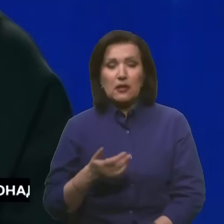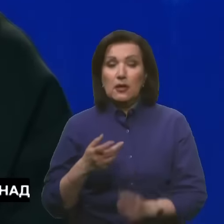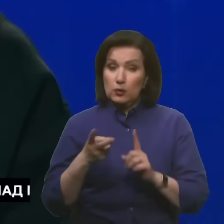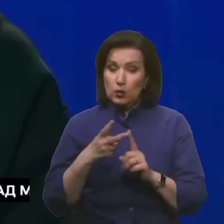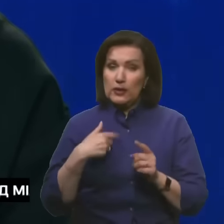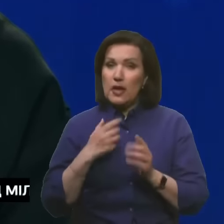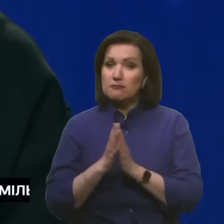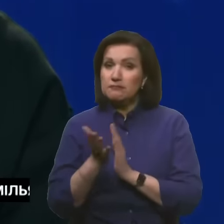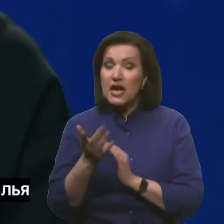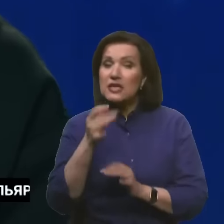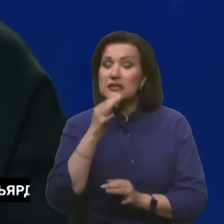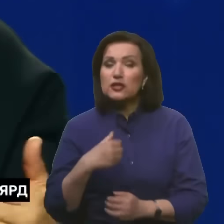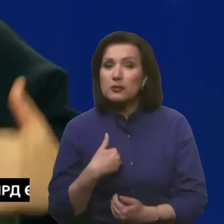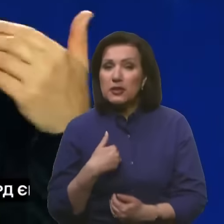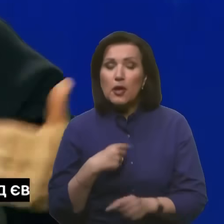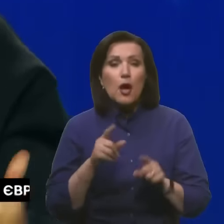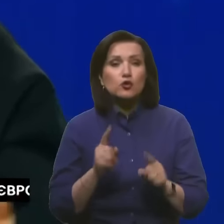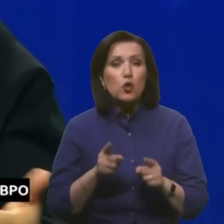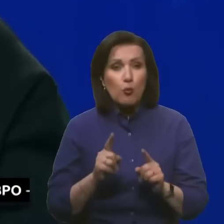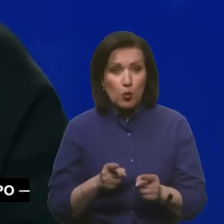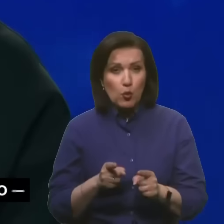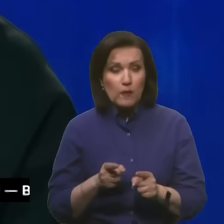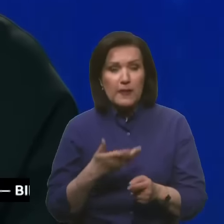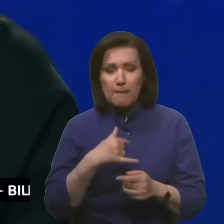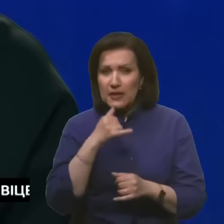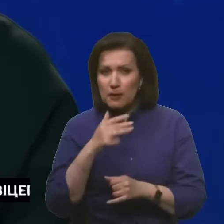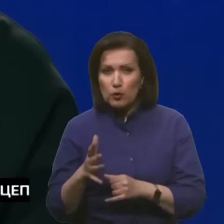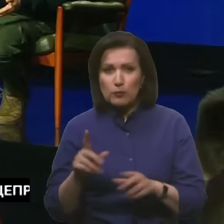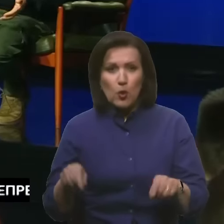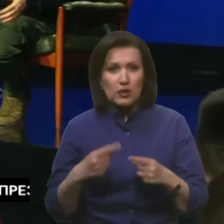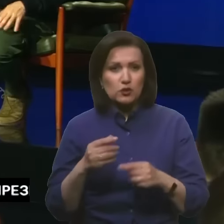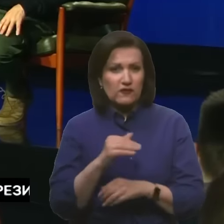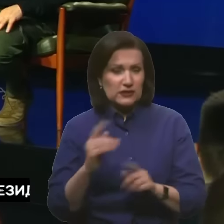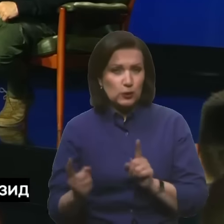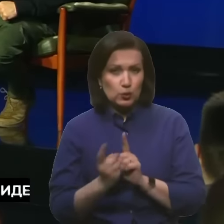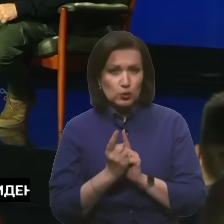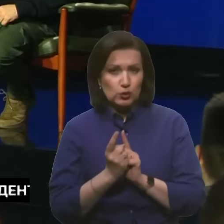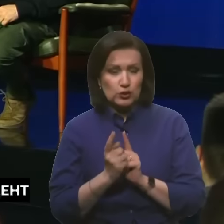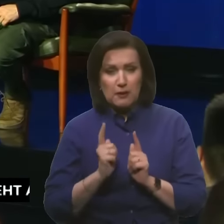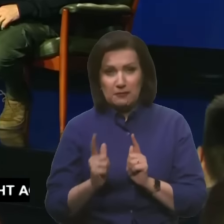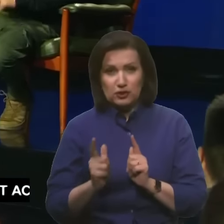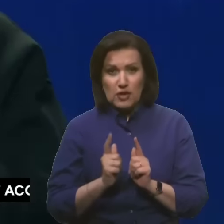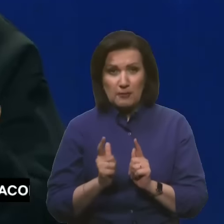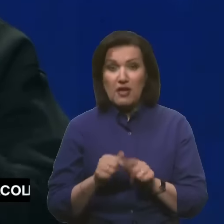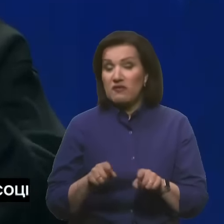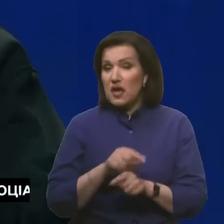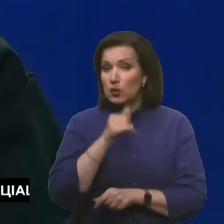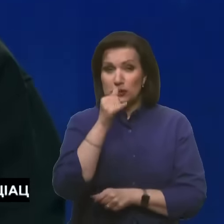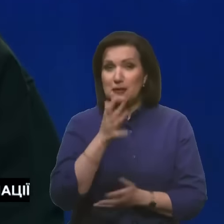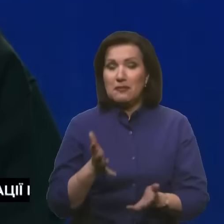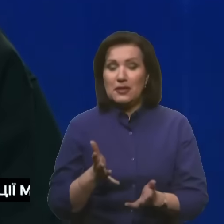йому попросив, а скажи мені, а чому ми не можемо організувати офіційну зустріч між нами? Він також не